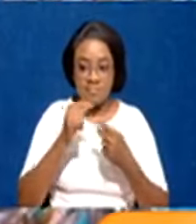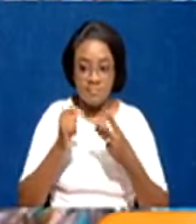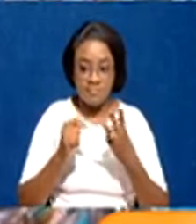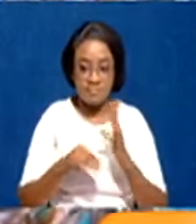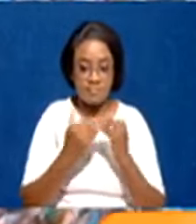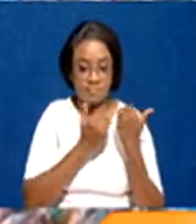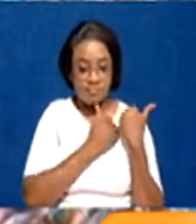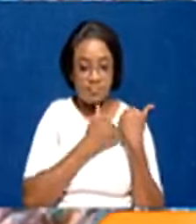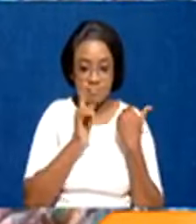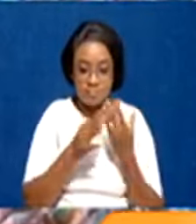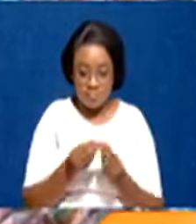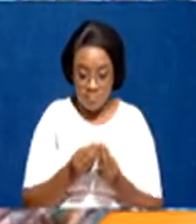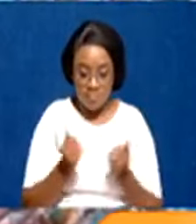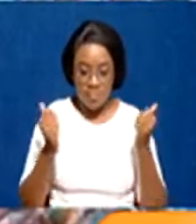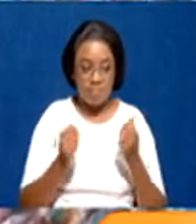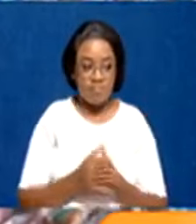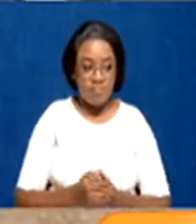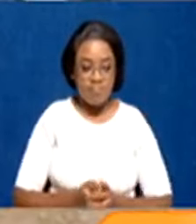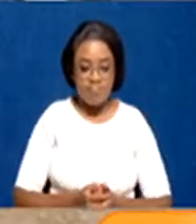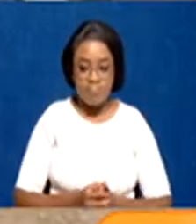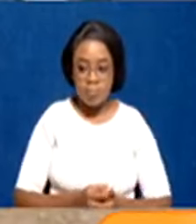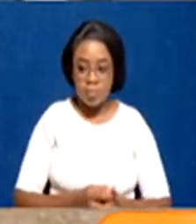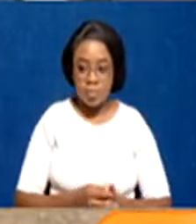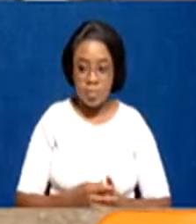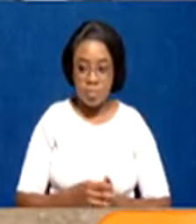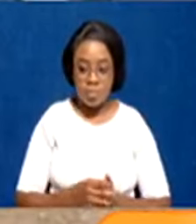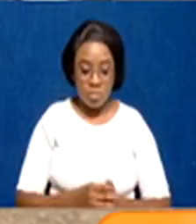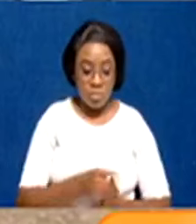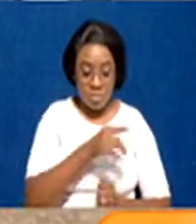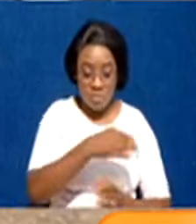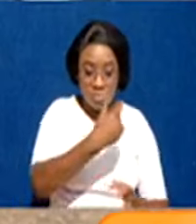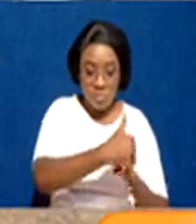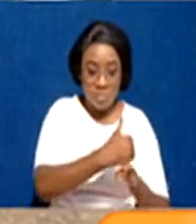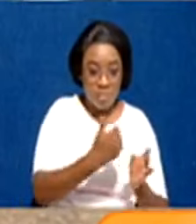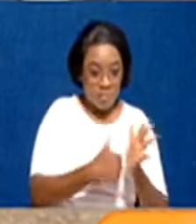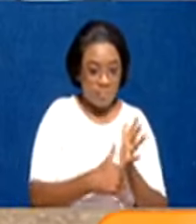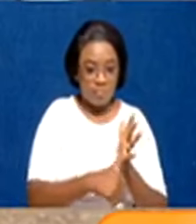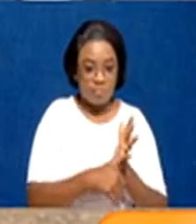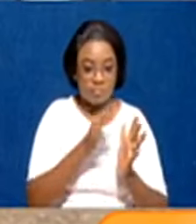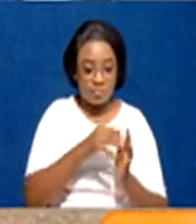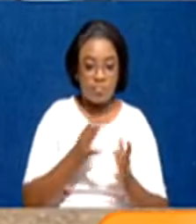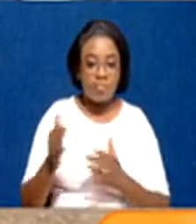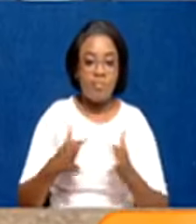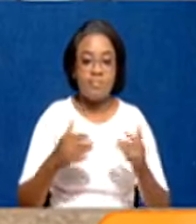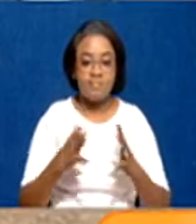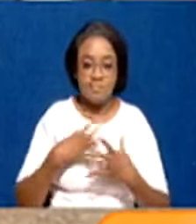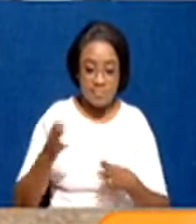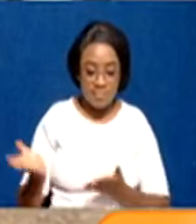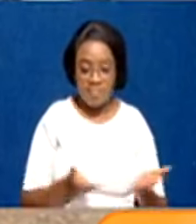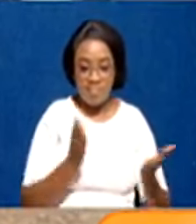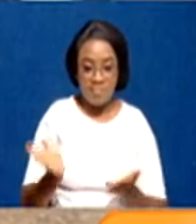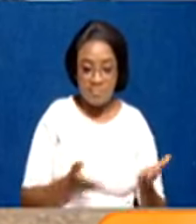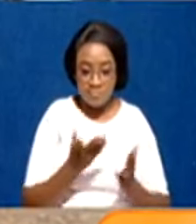ili kukomesha ukeketaji. Swala la mipaka likitajwa kuchangia ongezeko la ukeketaji katika kaunti ya Marsabit, wakazi